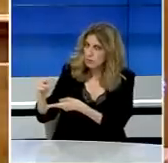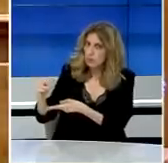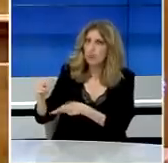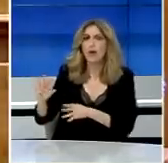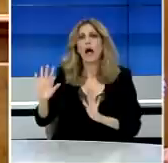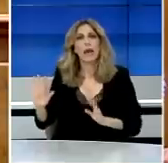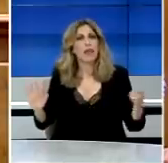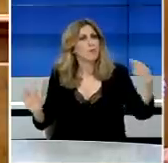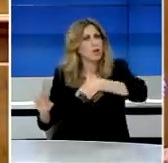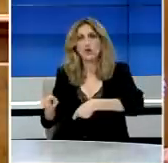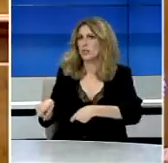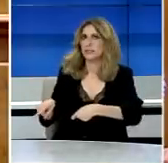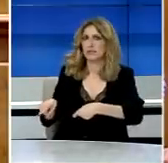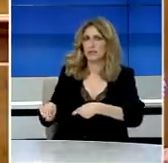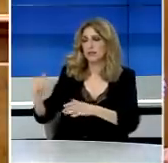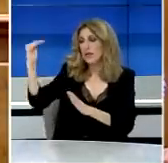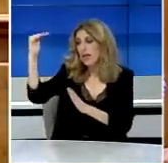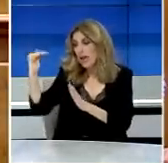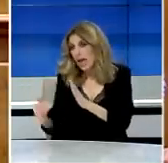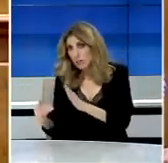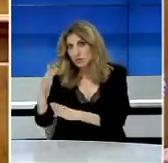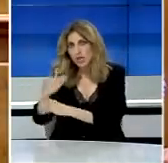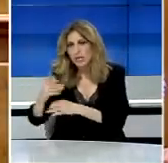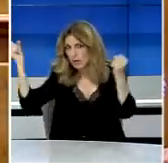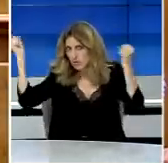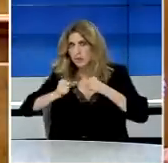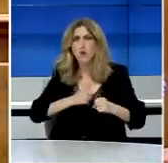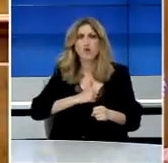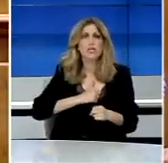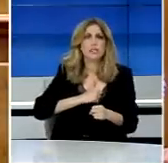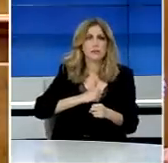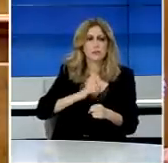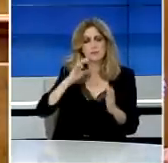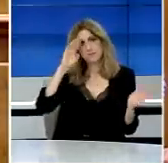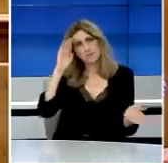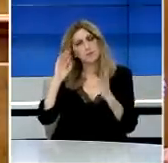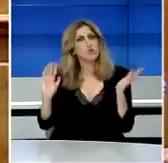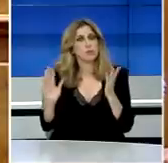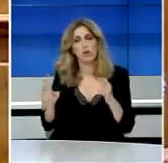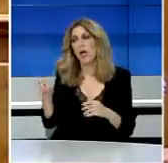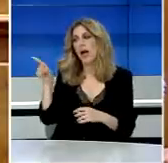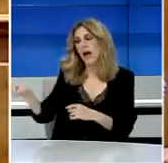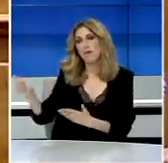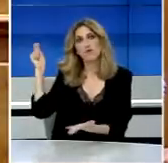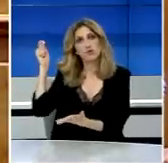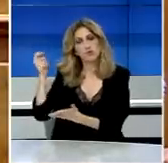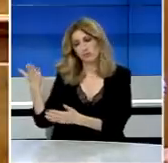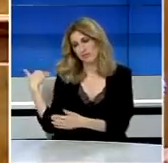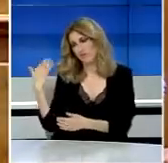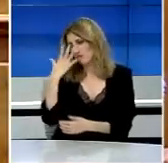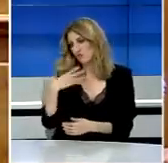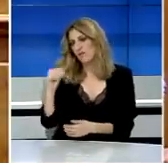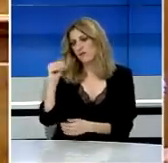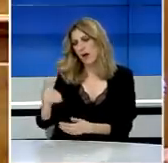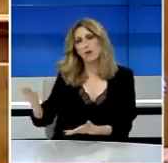Δεν πληρώσατε εσείς. Δεν πληρώσε το κράτος. Αυτός ο άνθρωπος λοιπόν αγόρασε στόκ το Φλεβάρι πριν τον κορονοϊό.